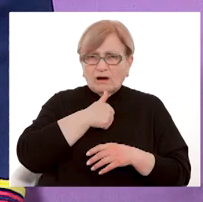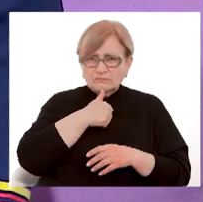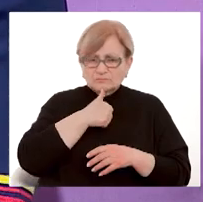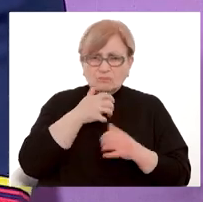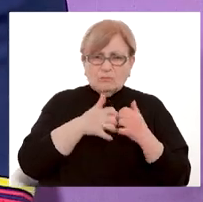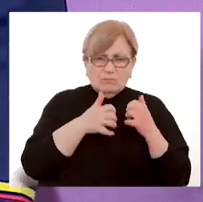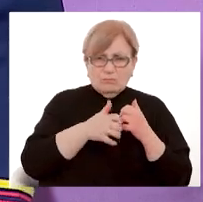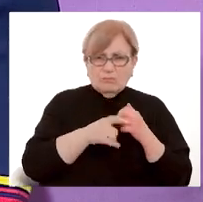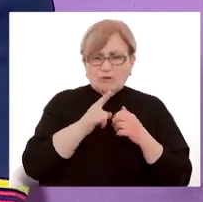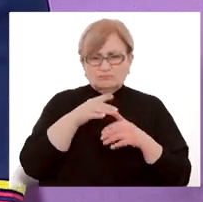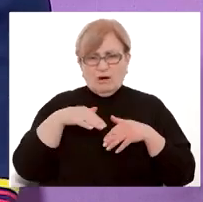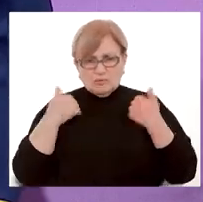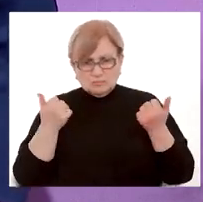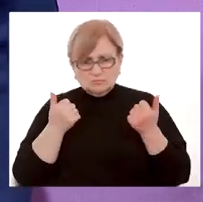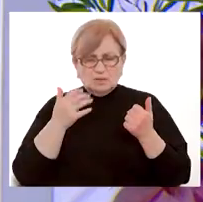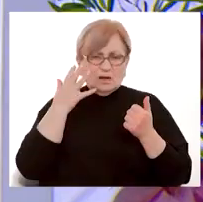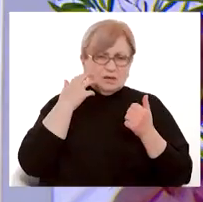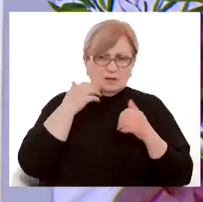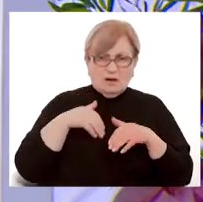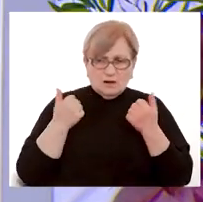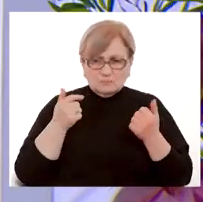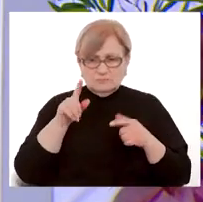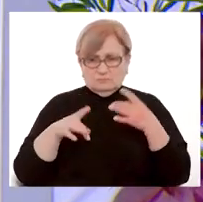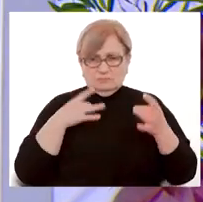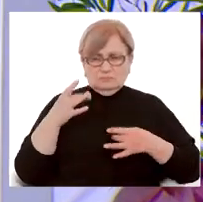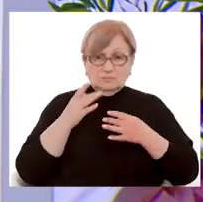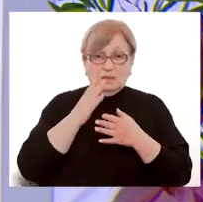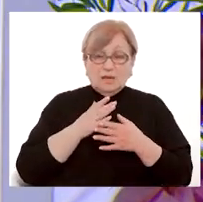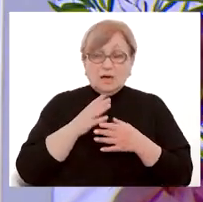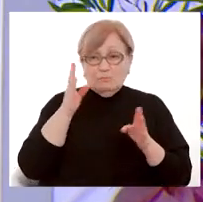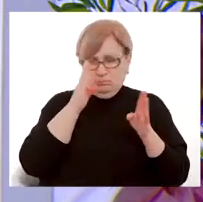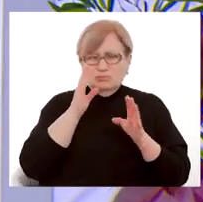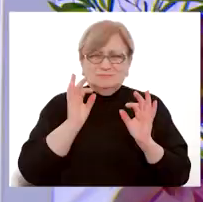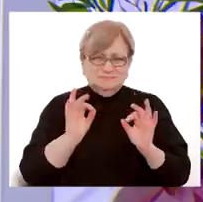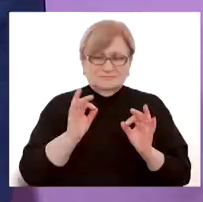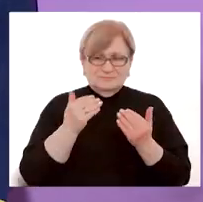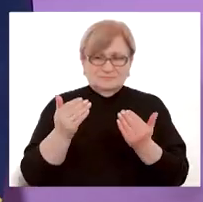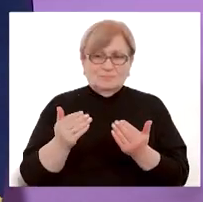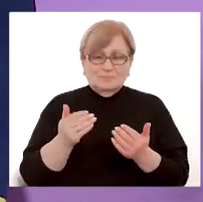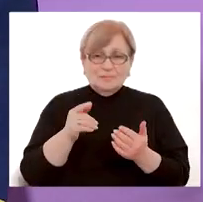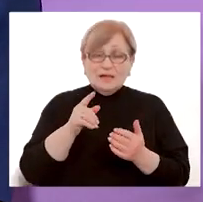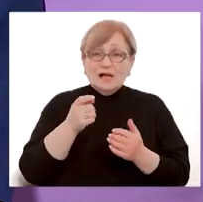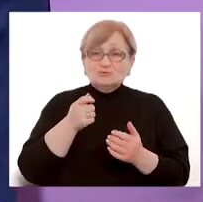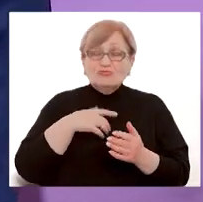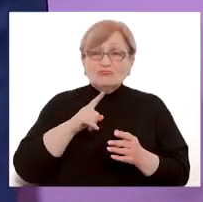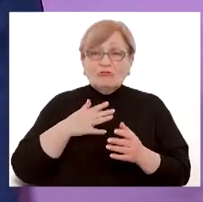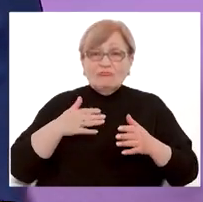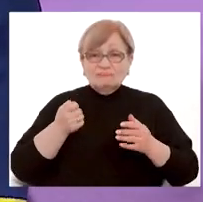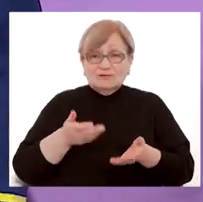თქვათ ბოსტნეულზე უარს ამბავს ბავშვი ან ხილზე, ბუნებრივი პროცესია ეს ყველაფერი. ამისი წახალისება ხდება ასევე